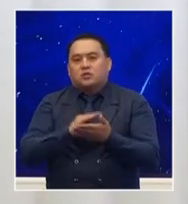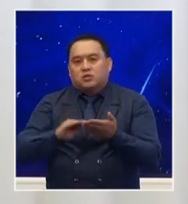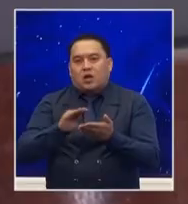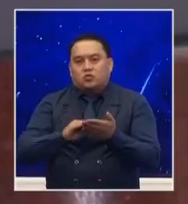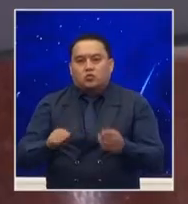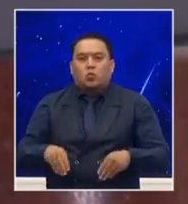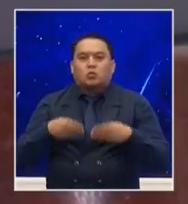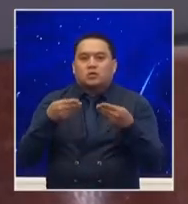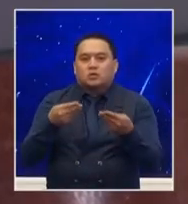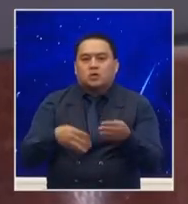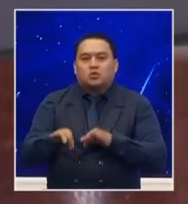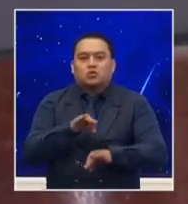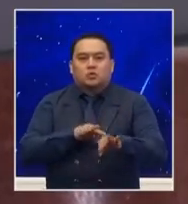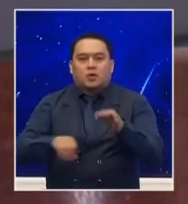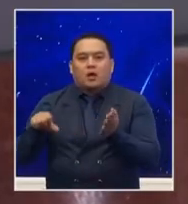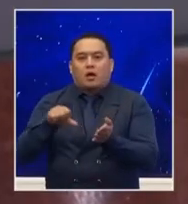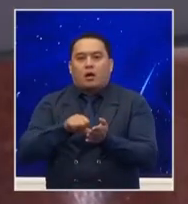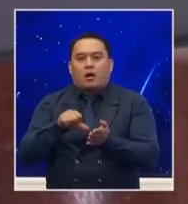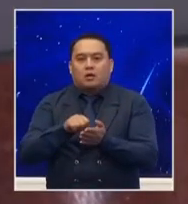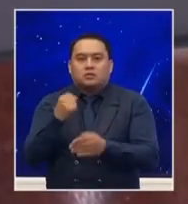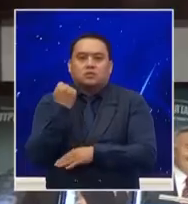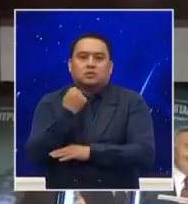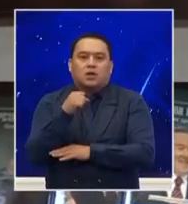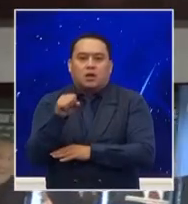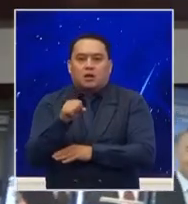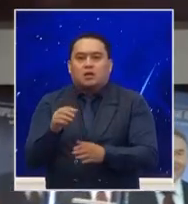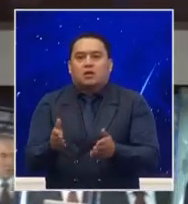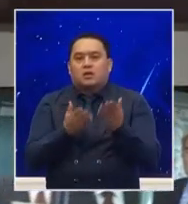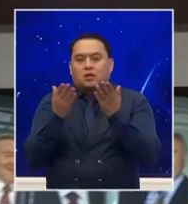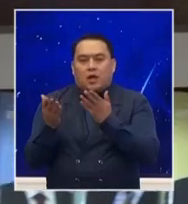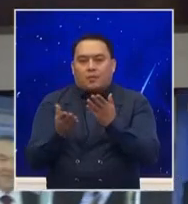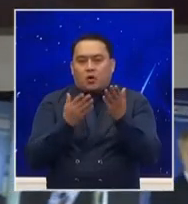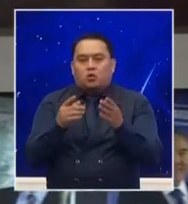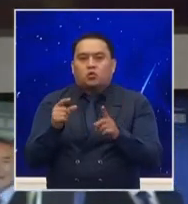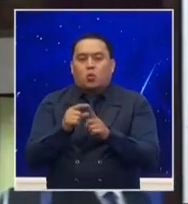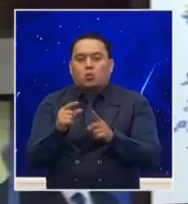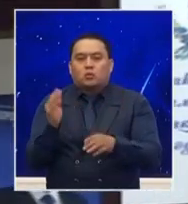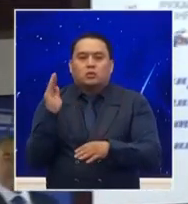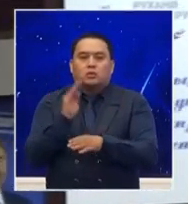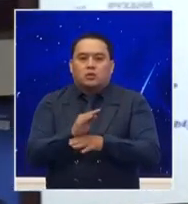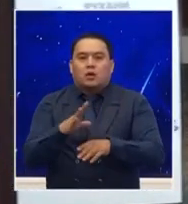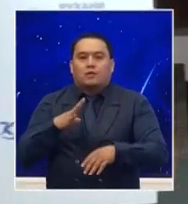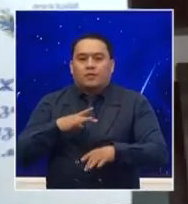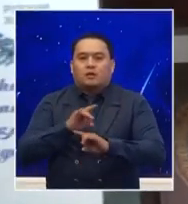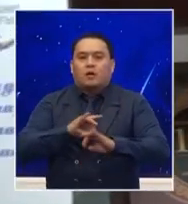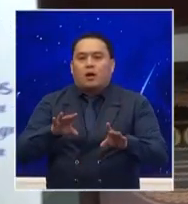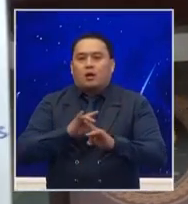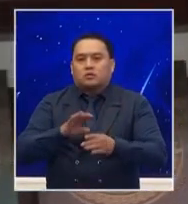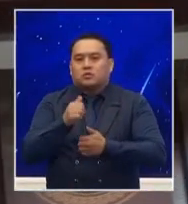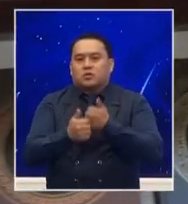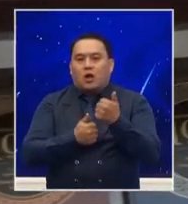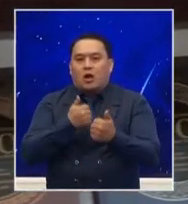өткізеді. Осылайша жобаға қатысып, жүлдегер атанып қана қоймай, кітап оқып, сөздік қорының молайтасыз. Айта кетейік,